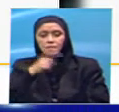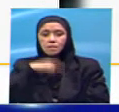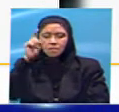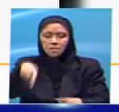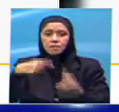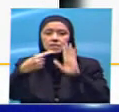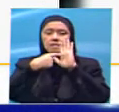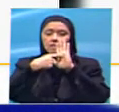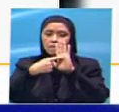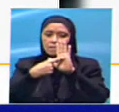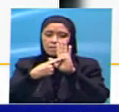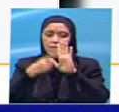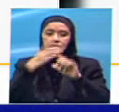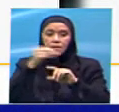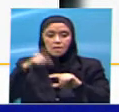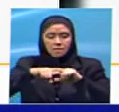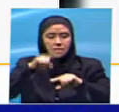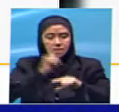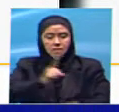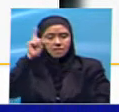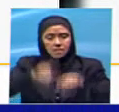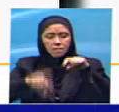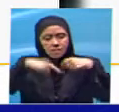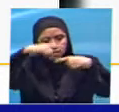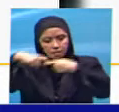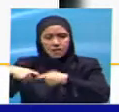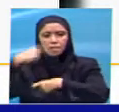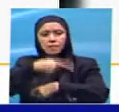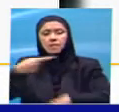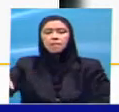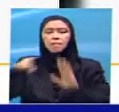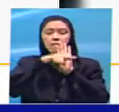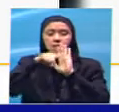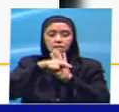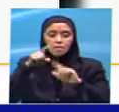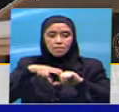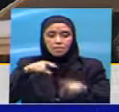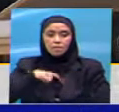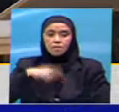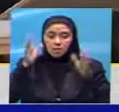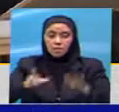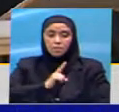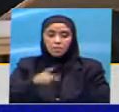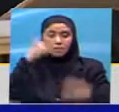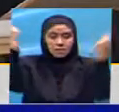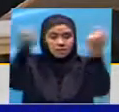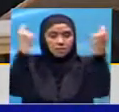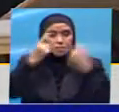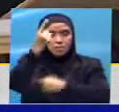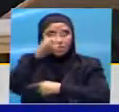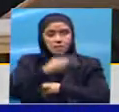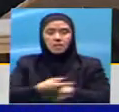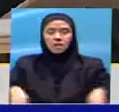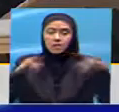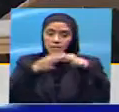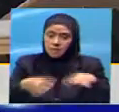17 Ramadan setiap tahun umat Islam di Malaysia akan menyambut satu daripada peristiwa penting yang berlaku dalam bulan Ramadan